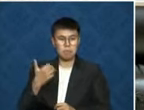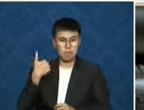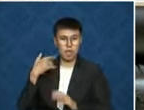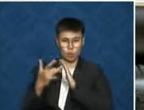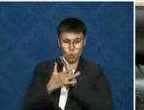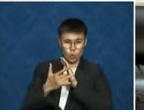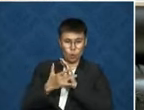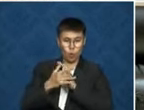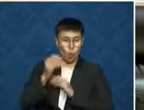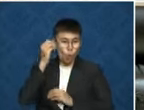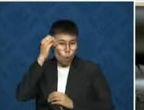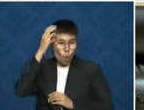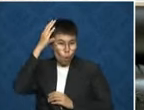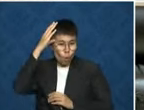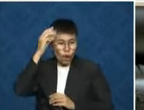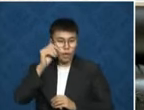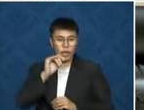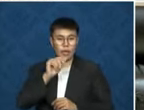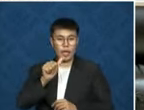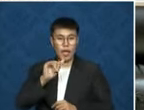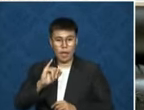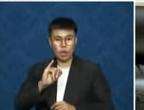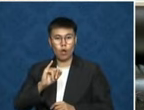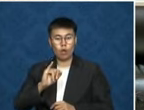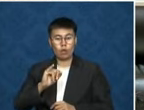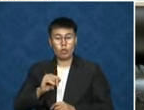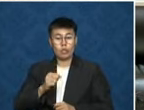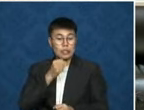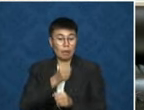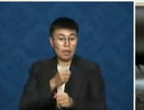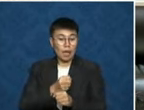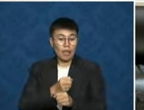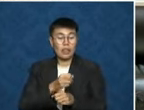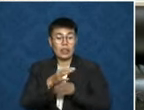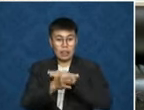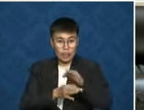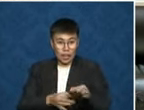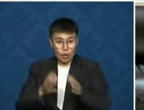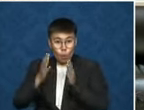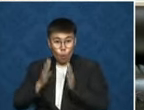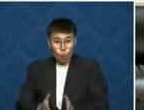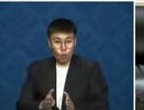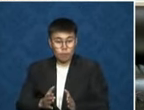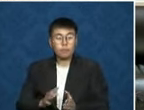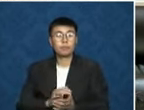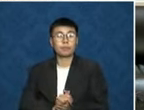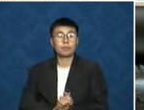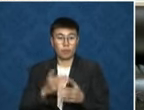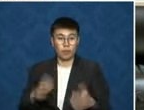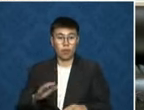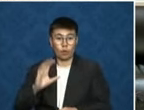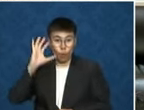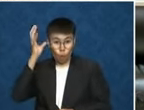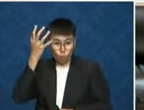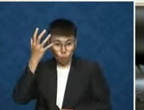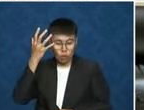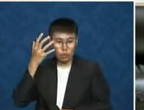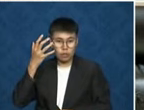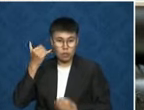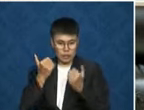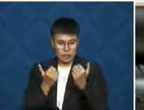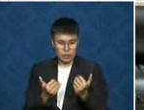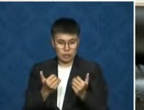ลยีปัญญาประดิษฐ์มาแย่งงานมนุษย์สูงถึง 40% ท่านประธานคะในขณะที่ทั่วโลกตื่นตั